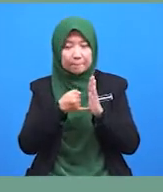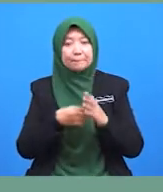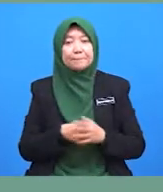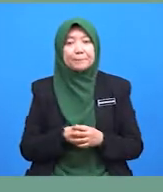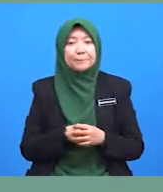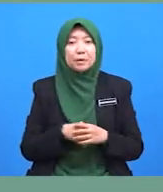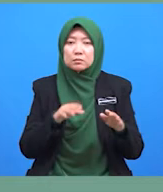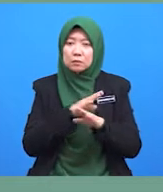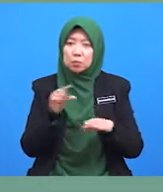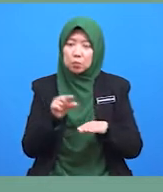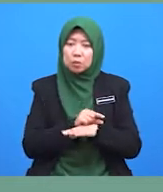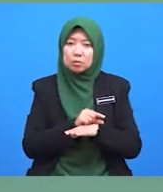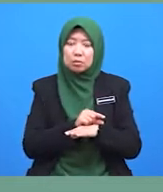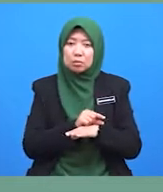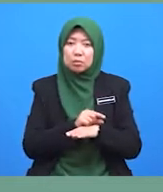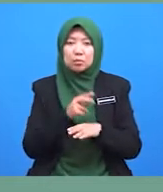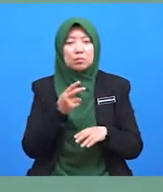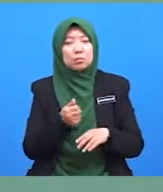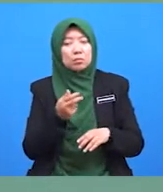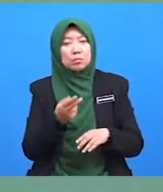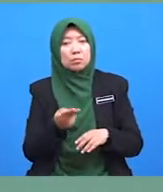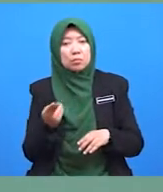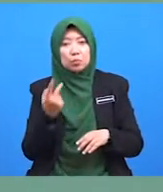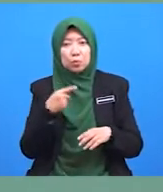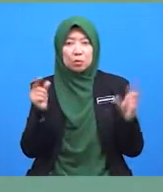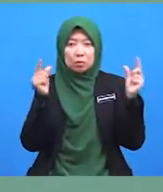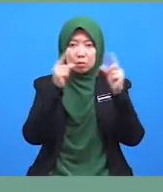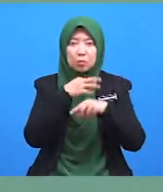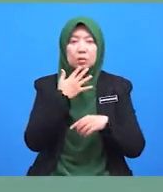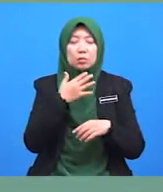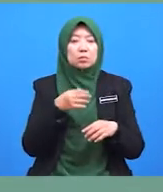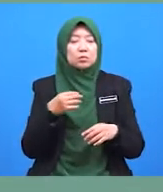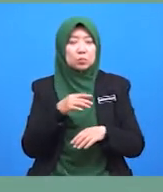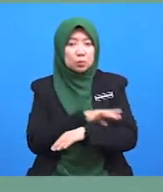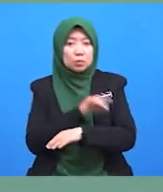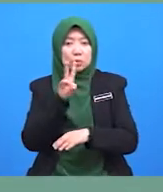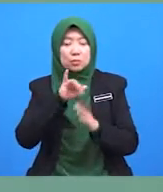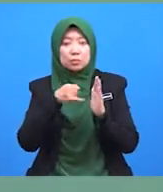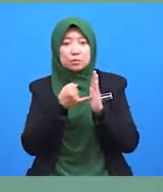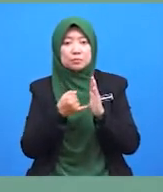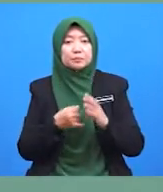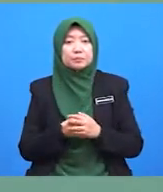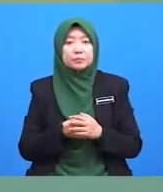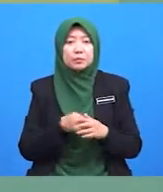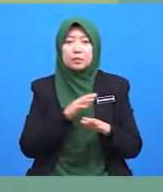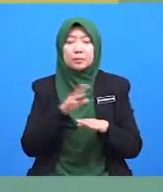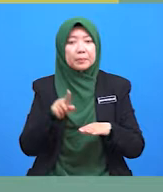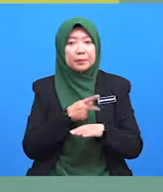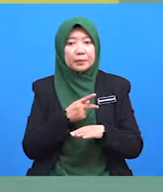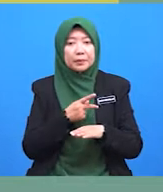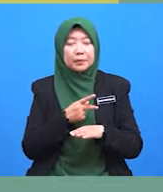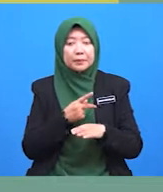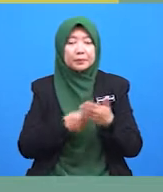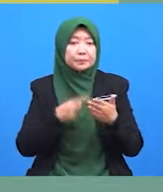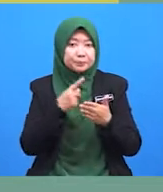jam. Jangan menggunakan produk untuk menggelapkan warna kulit selama 24 jam. Pastikan tidak